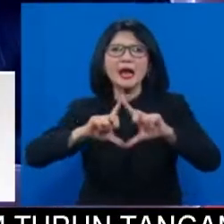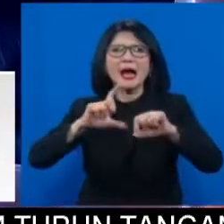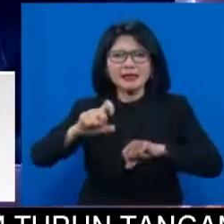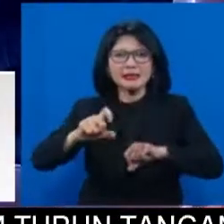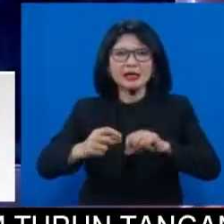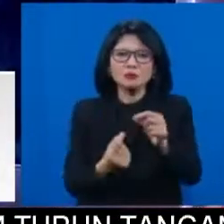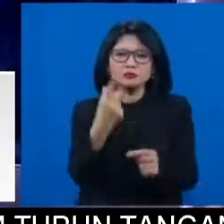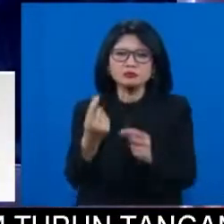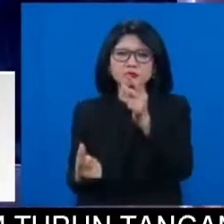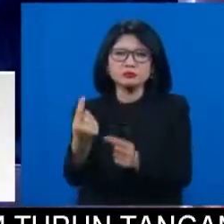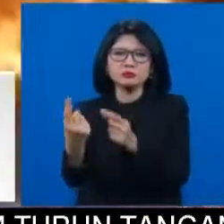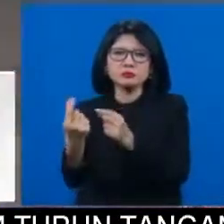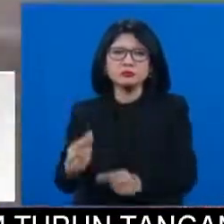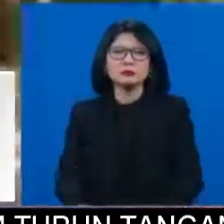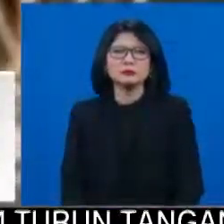menyebabkan percikan api.